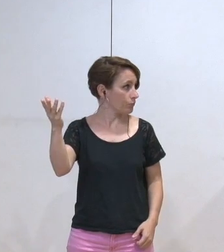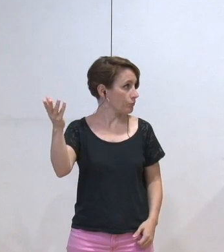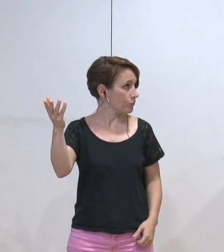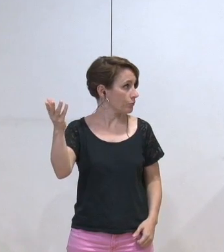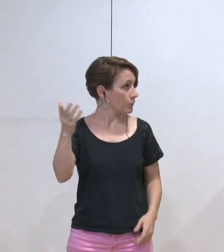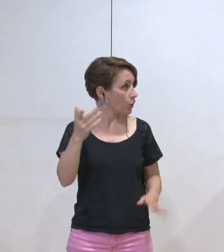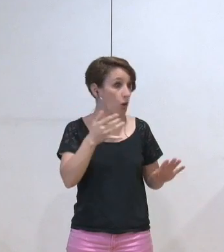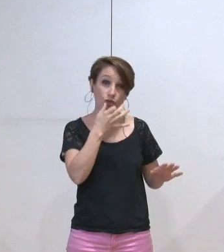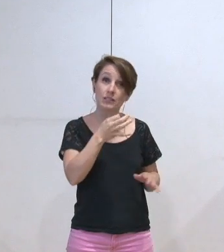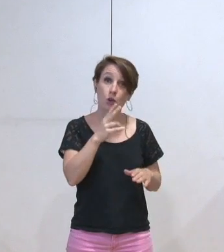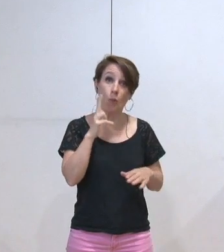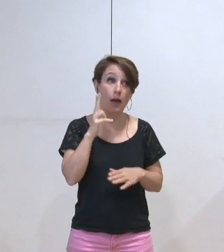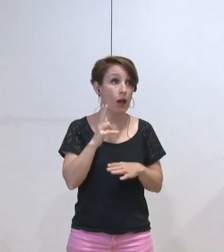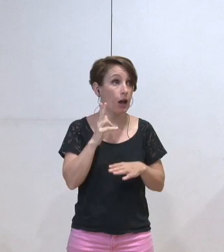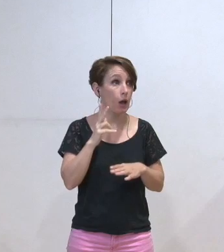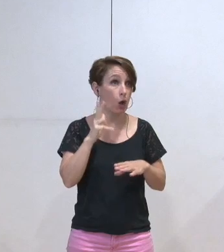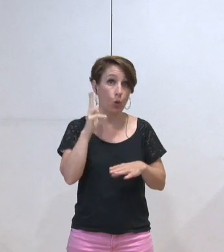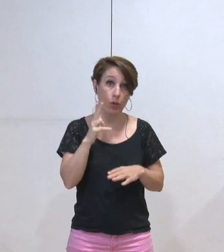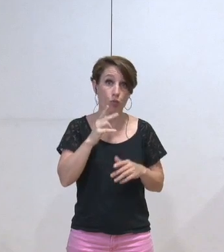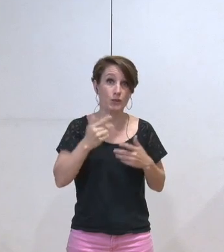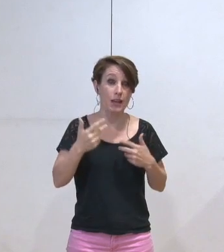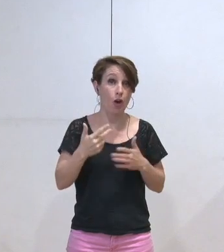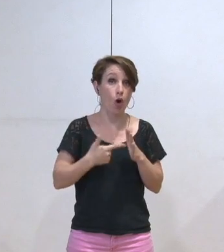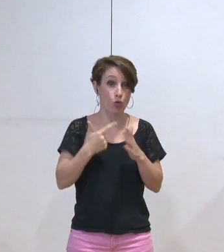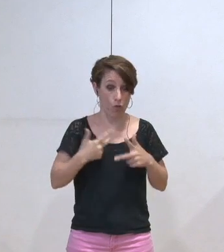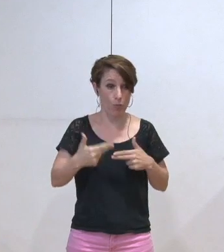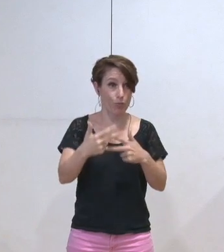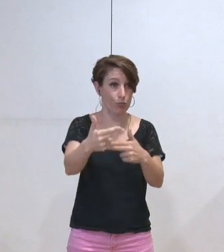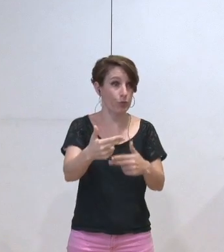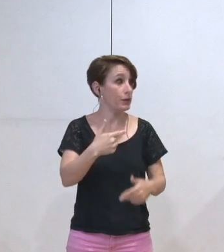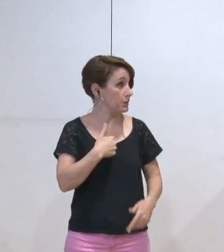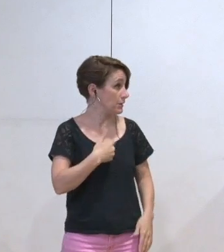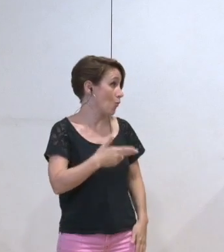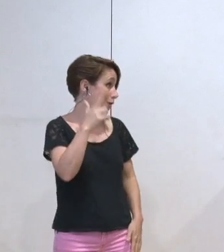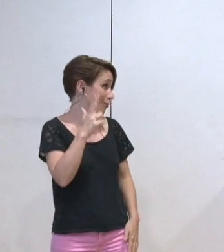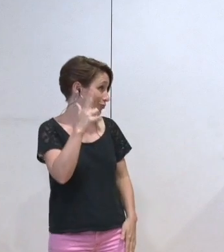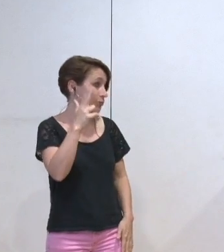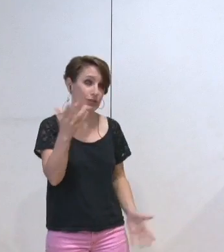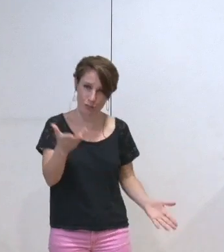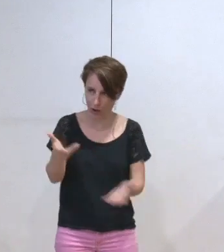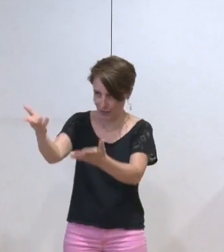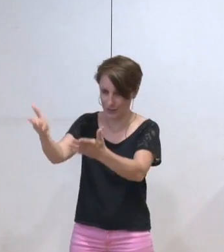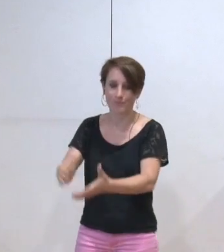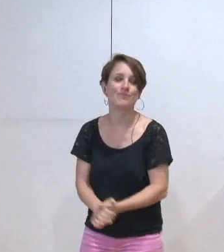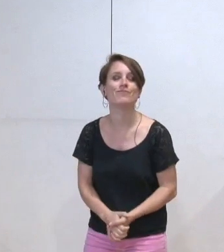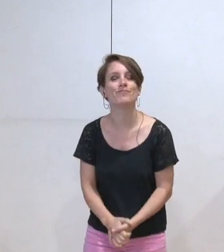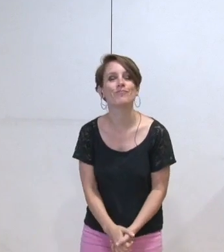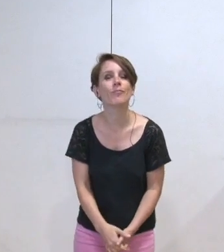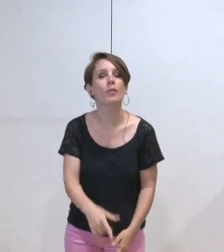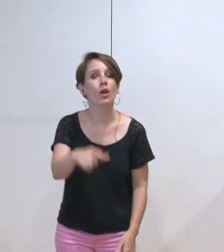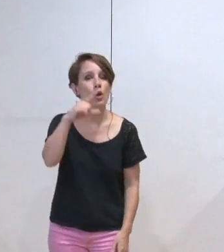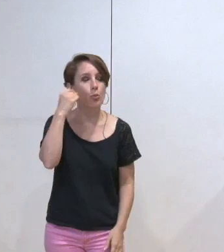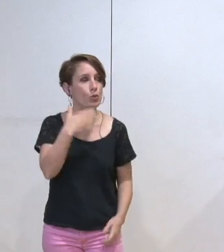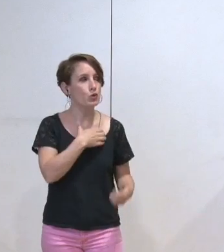de fois c'est moi qui démarre donc démarr voà Monsieur le Maire mes